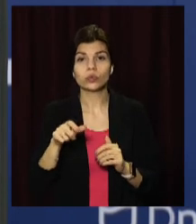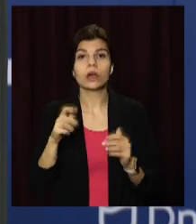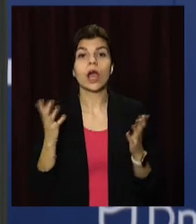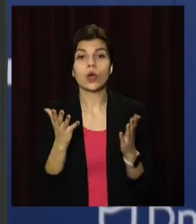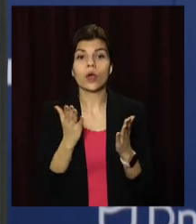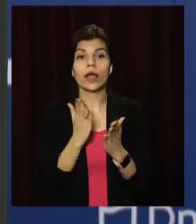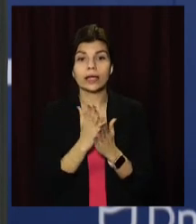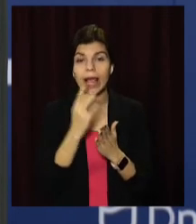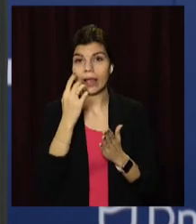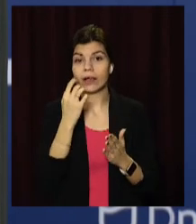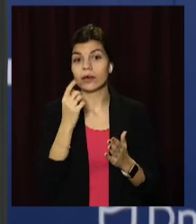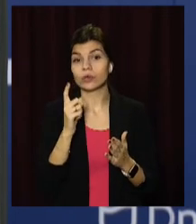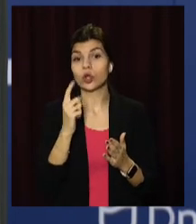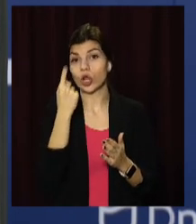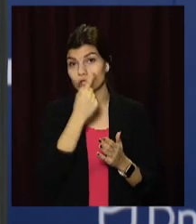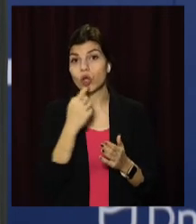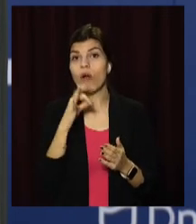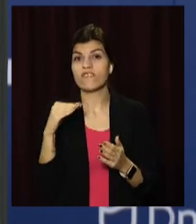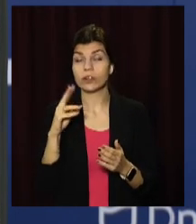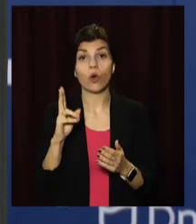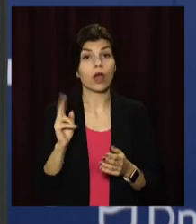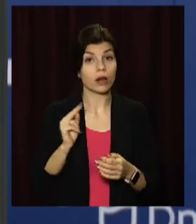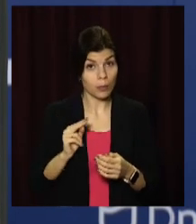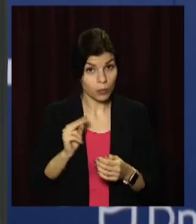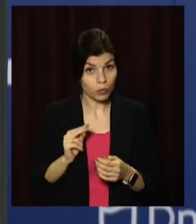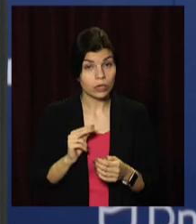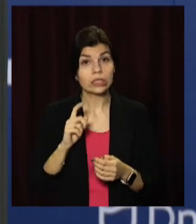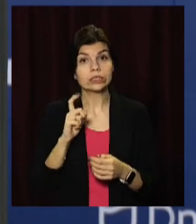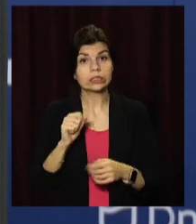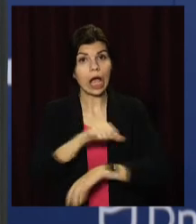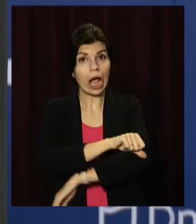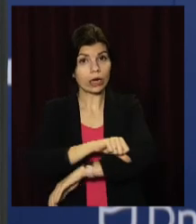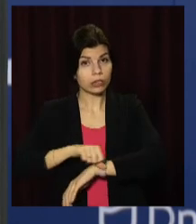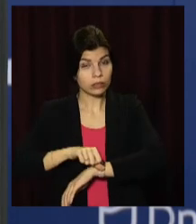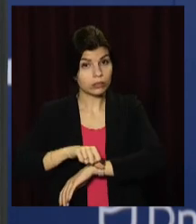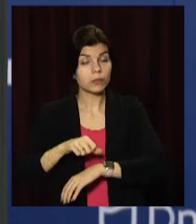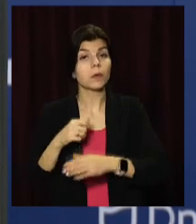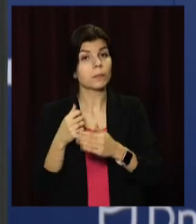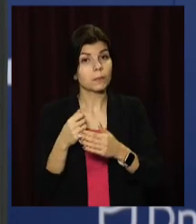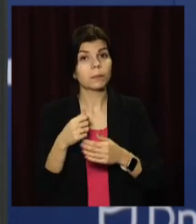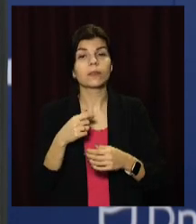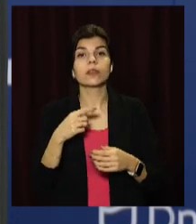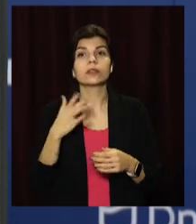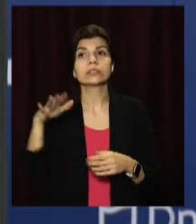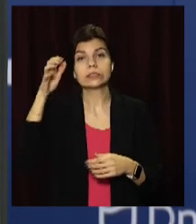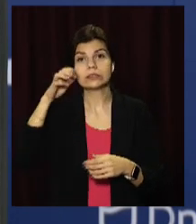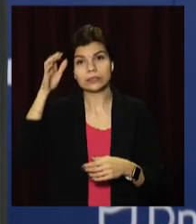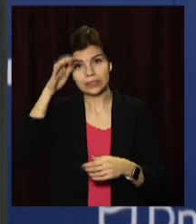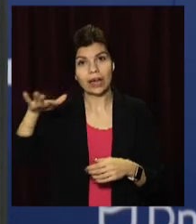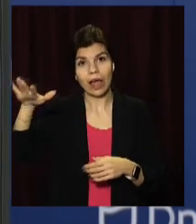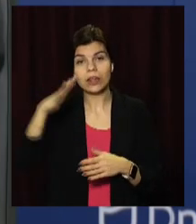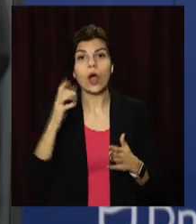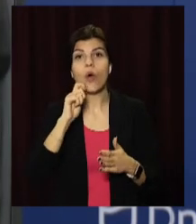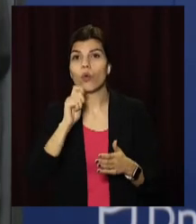официально работают за границей в странах, с которыми с Украиной не составлены